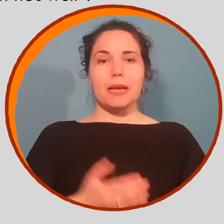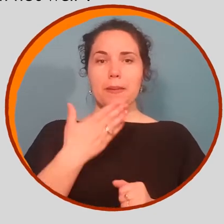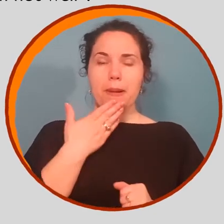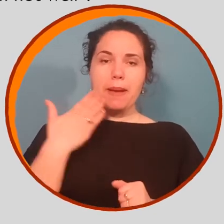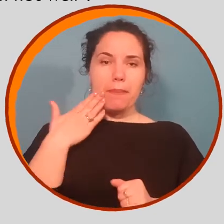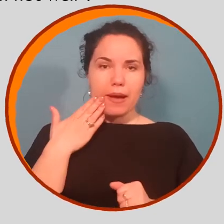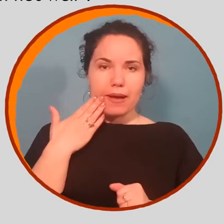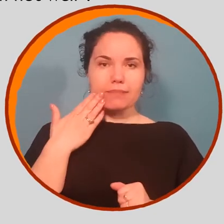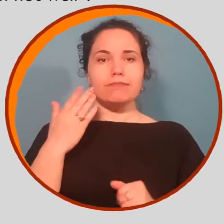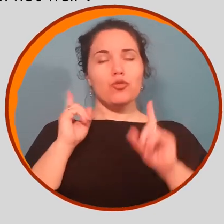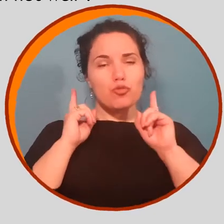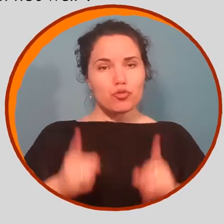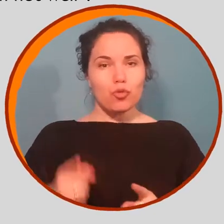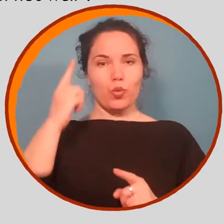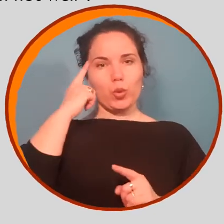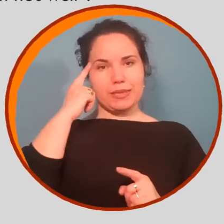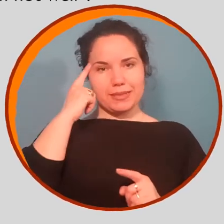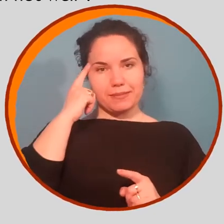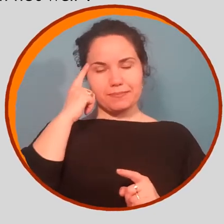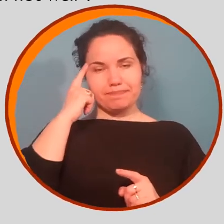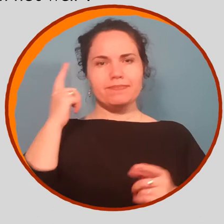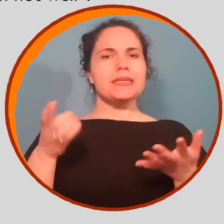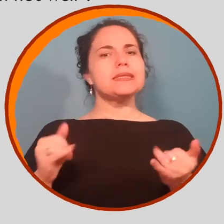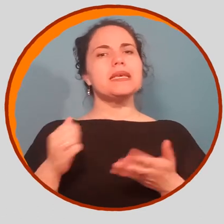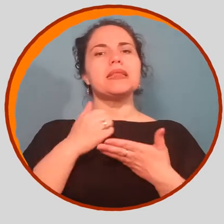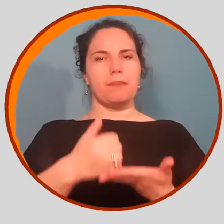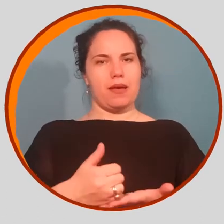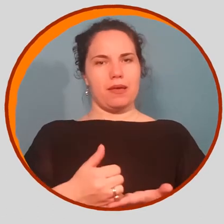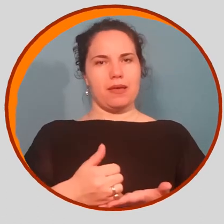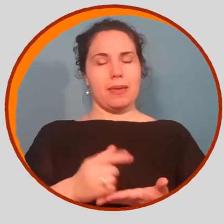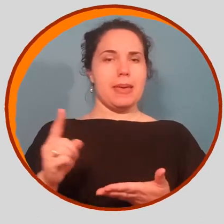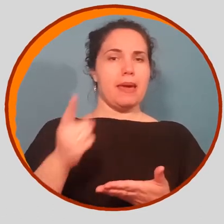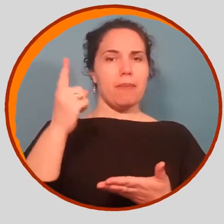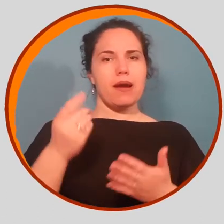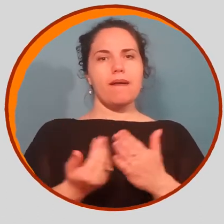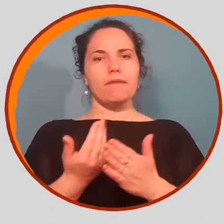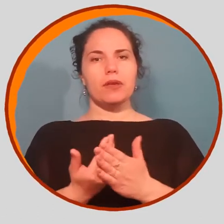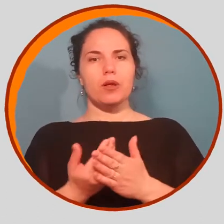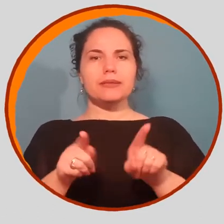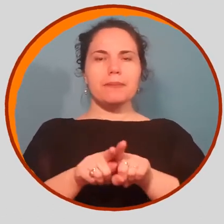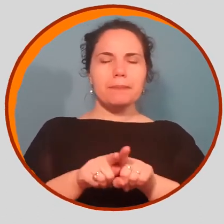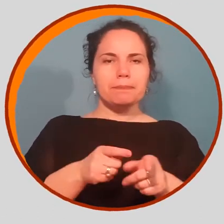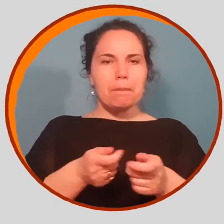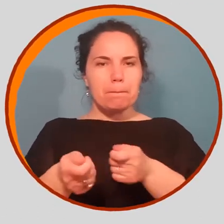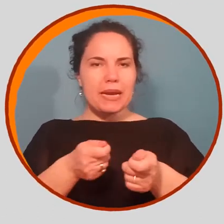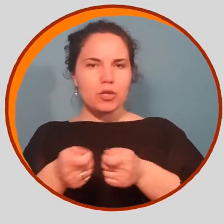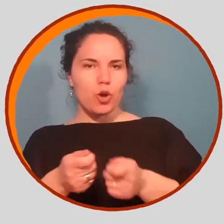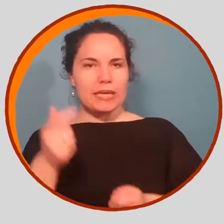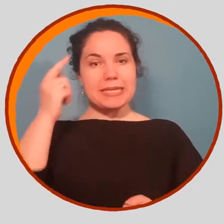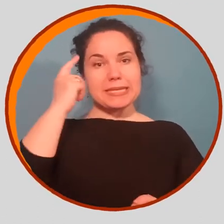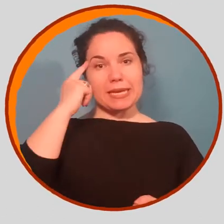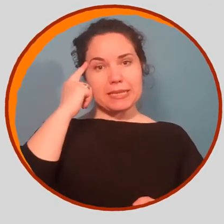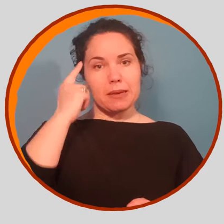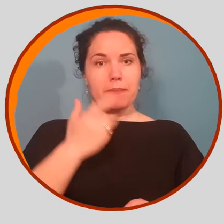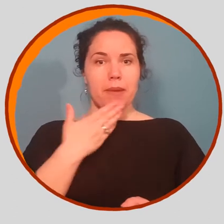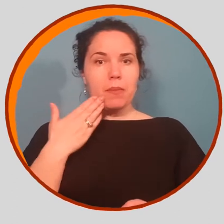nevojë e adoleshentit që po thot kam nevojë për ndihmë ose nuk jam mirë. Si mund të ndihmojmë fëmijët tanë në këtë rast? Këtu prindrit e mirë, ata